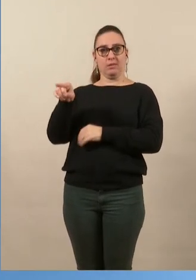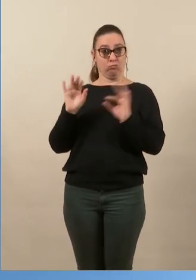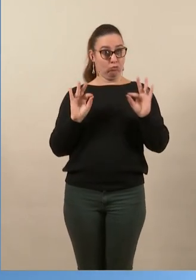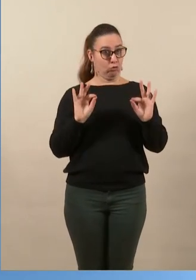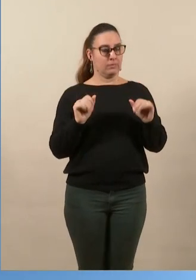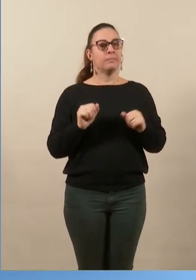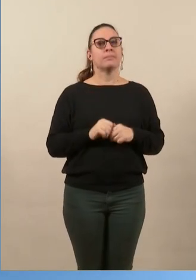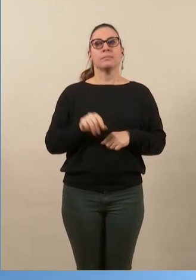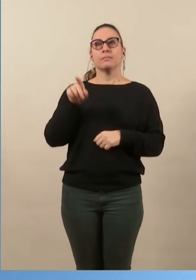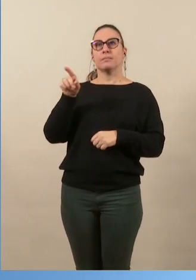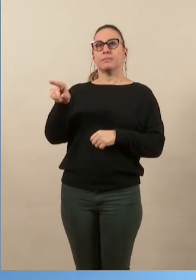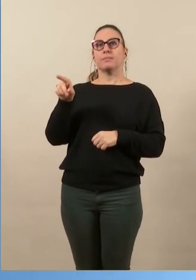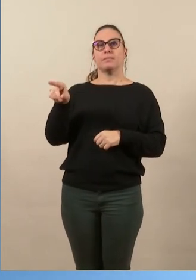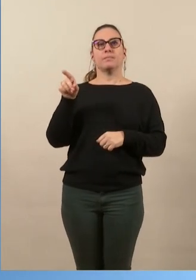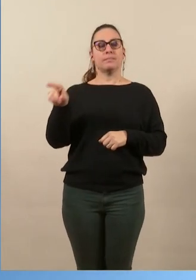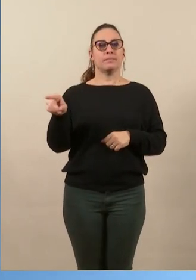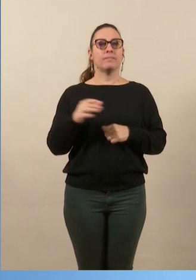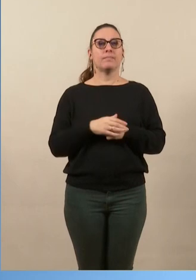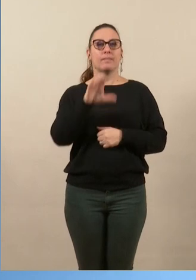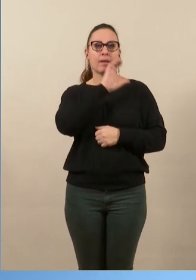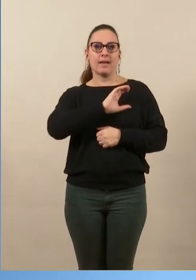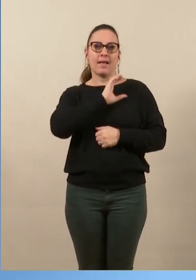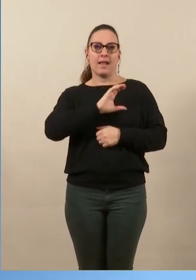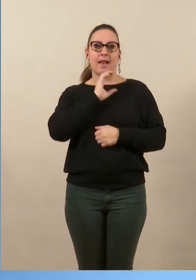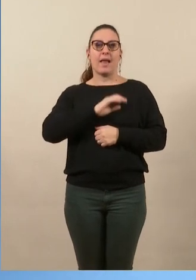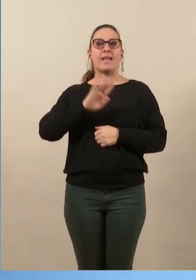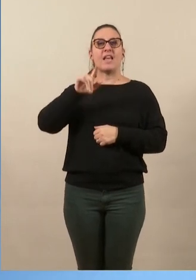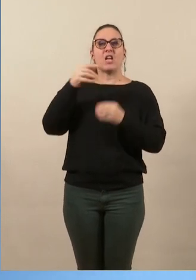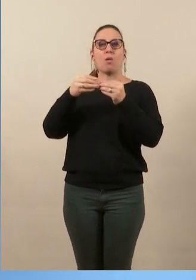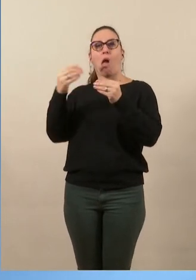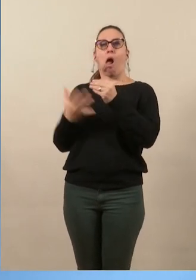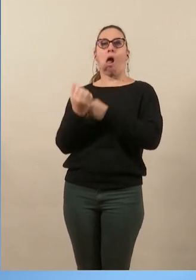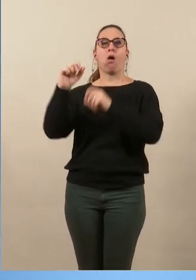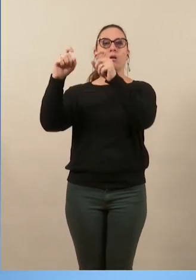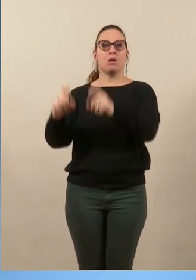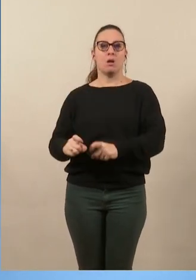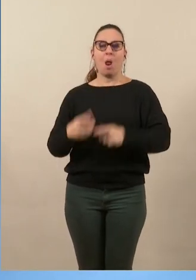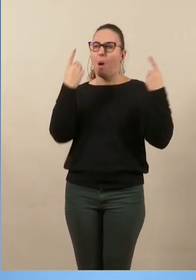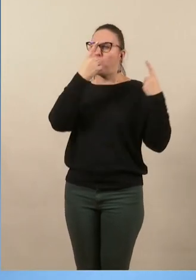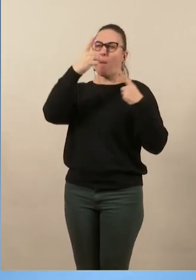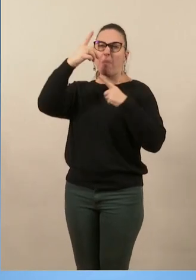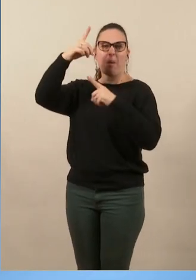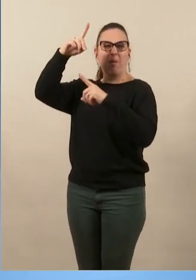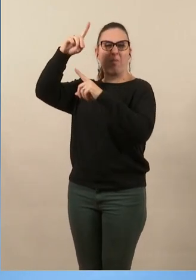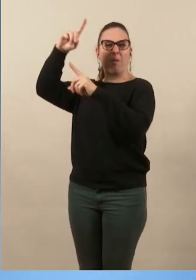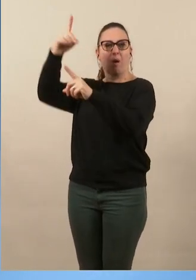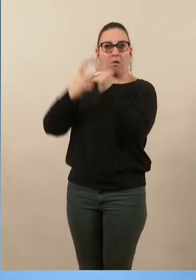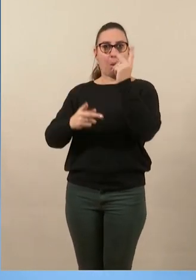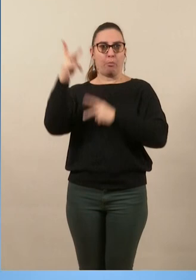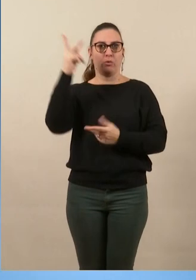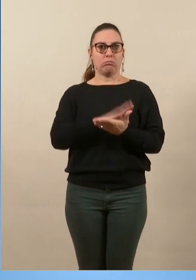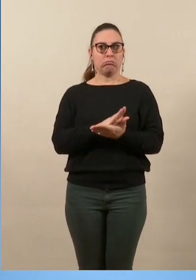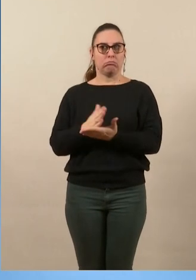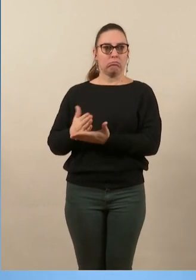Grenoble habita justement votre tentative de brader le bailleur se heurte à un mur de contestation et apparaît de plus en plus